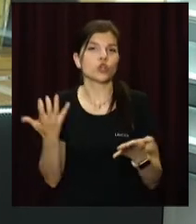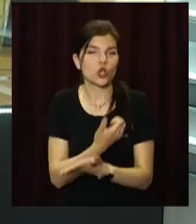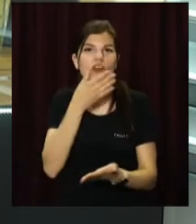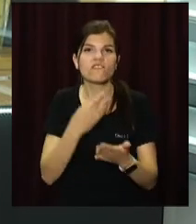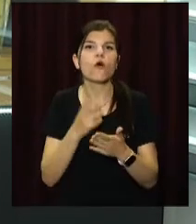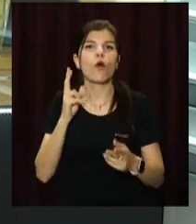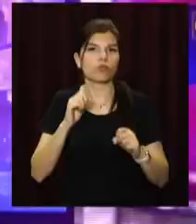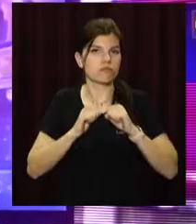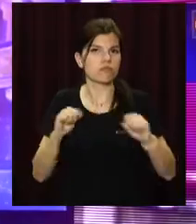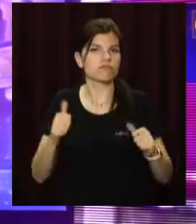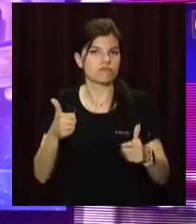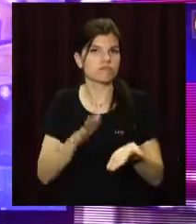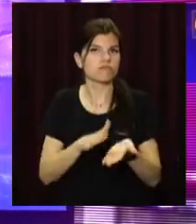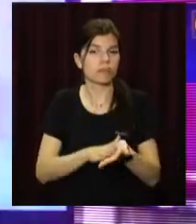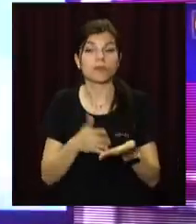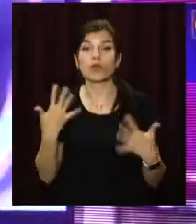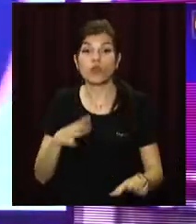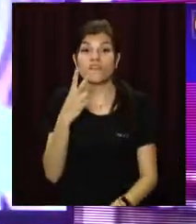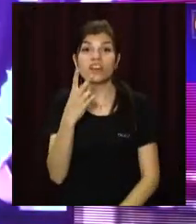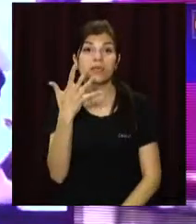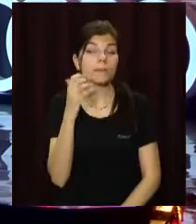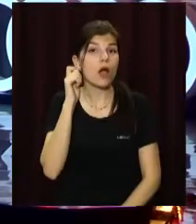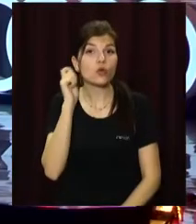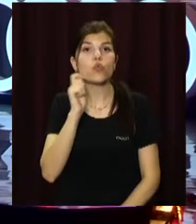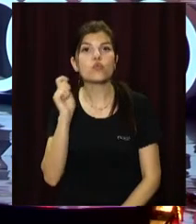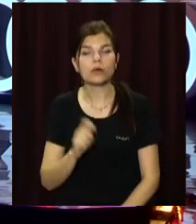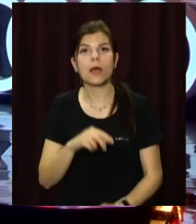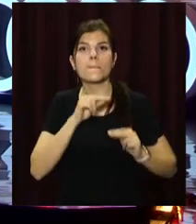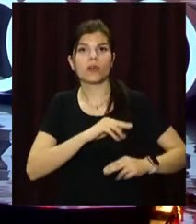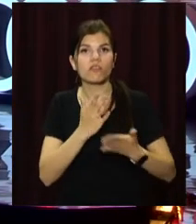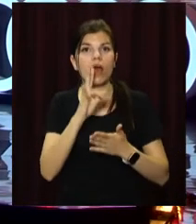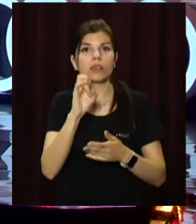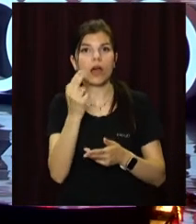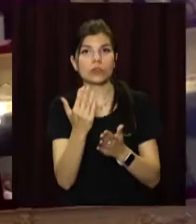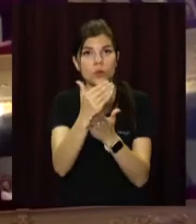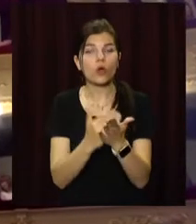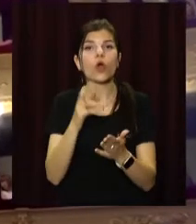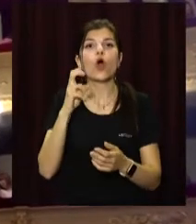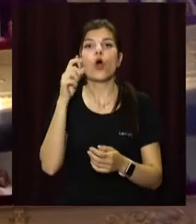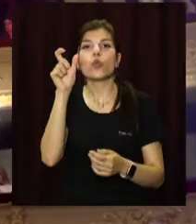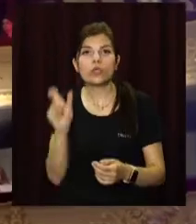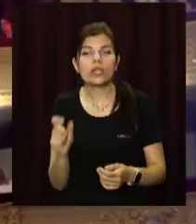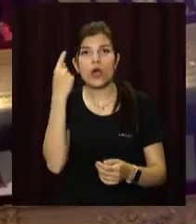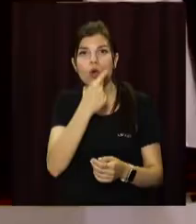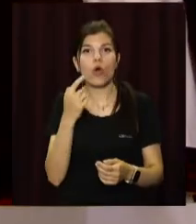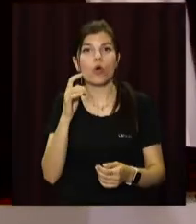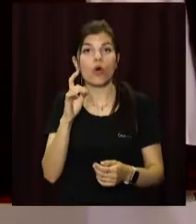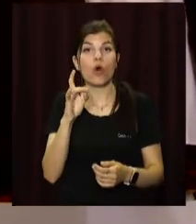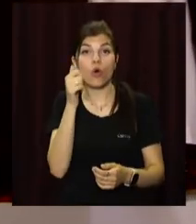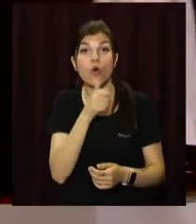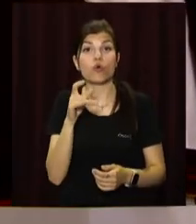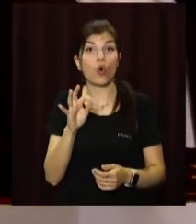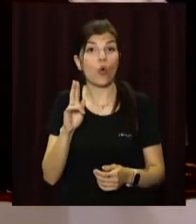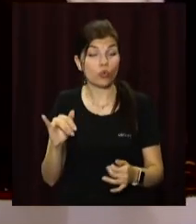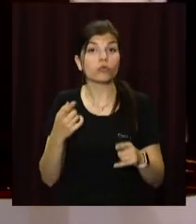героїв. Вже 25 років в Україні працює національна програма «Людина року». Преміями проєкту